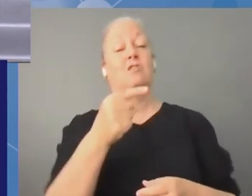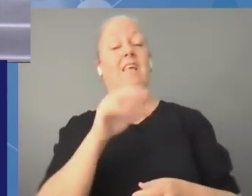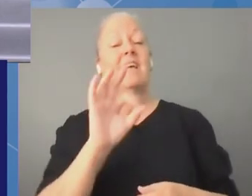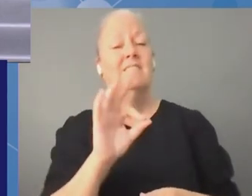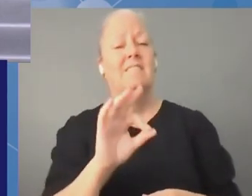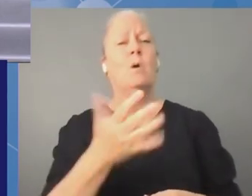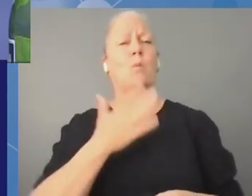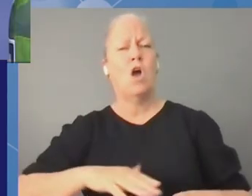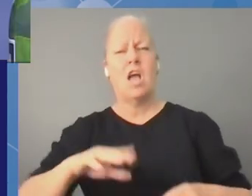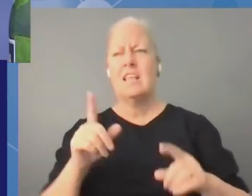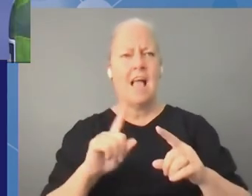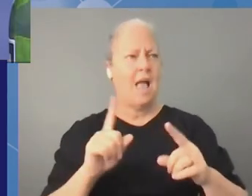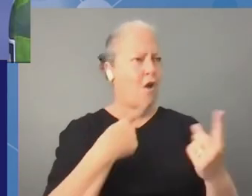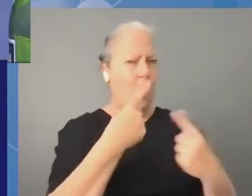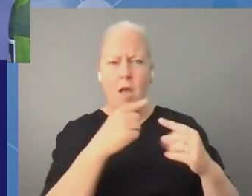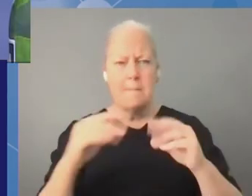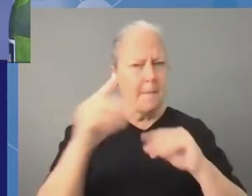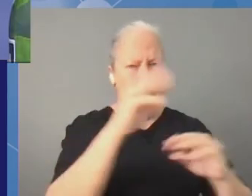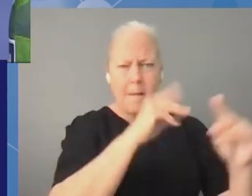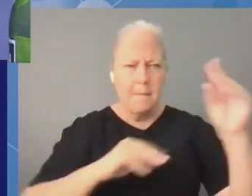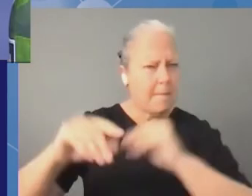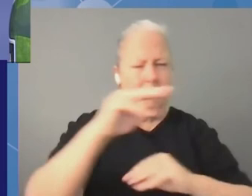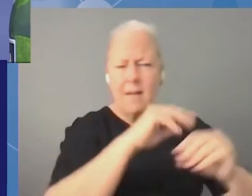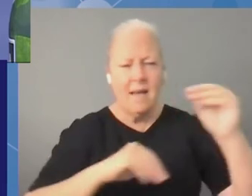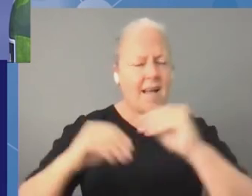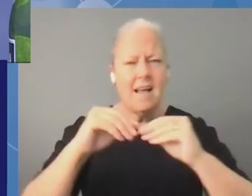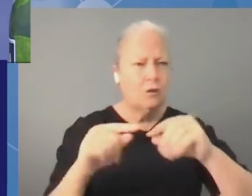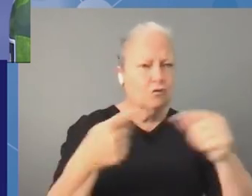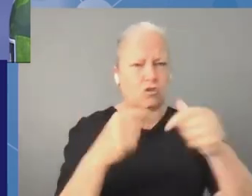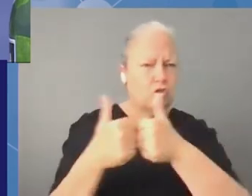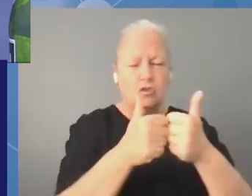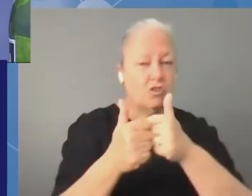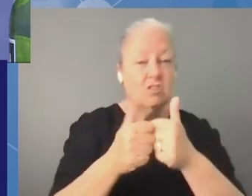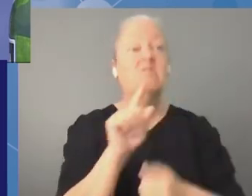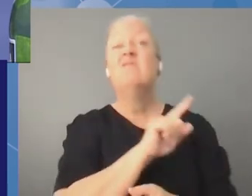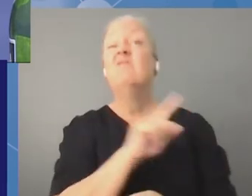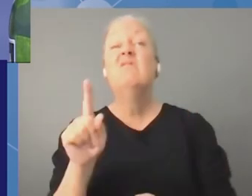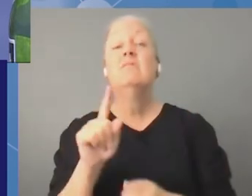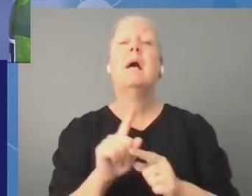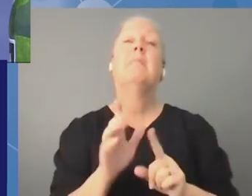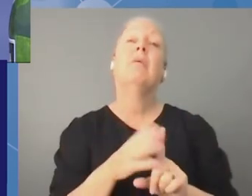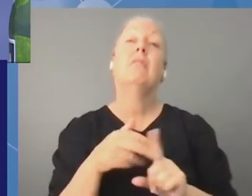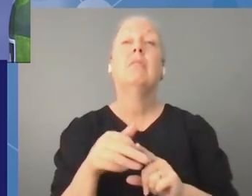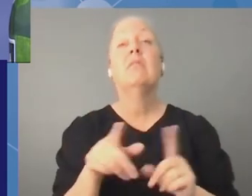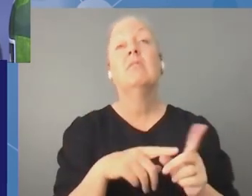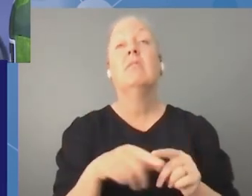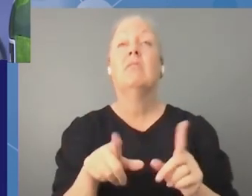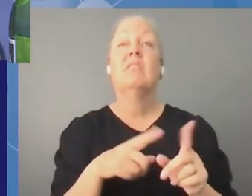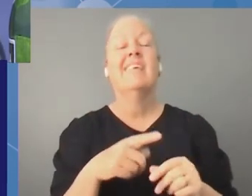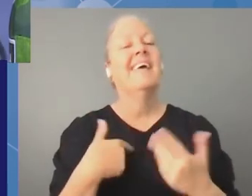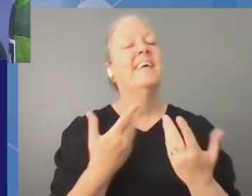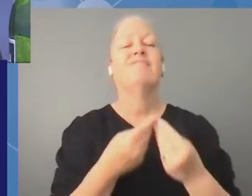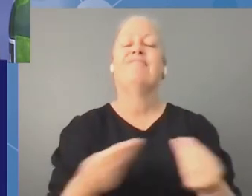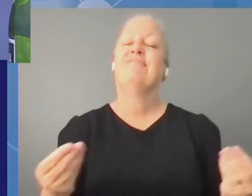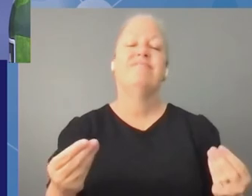吧，有一些担忧的吧，这个是一个平台，我们可以去进行讨论的吧。在这个期间，在这个论坛期间，应